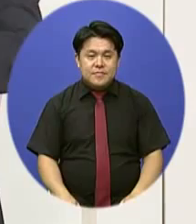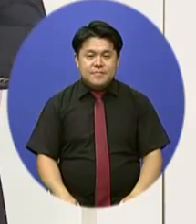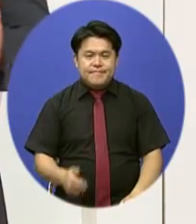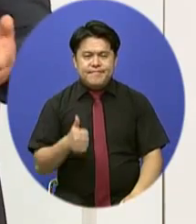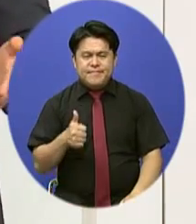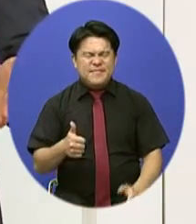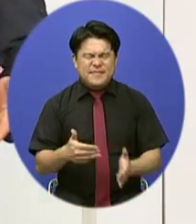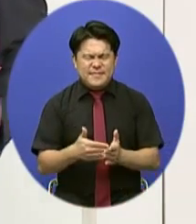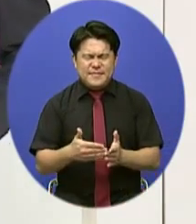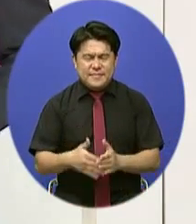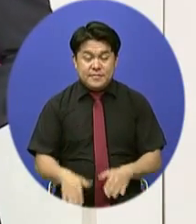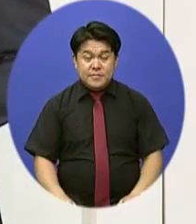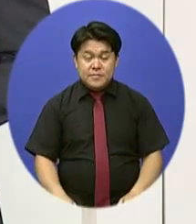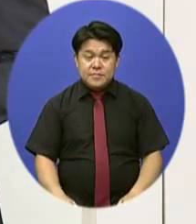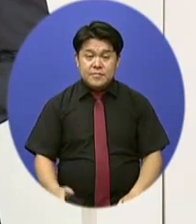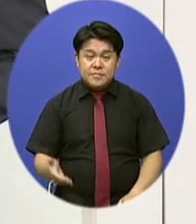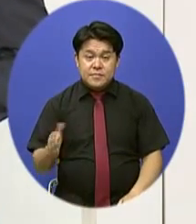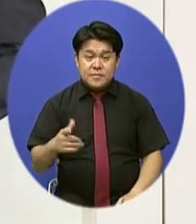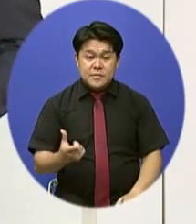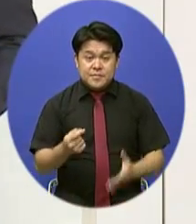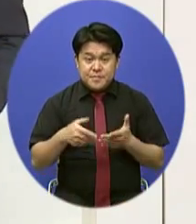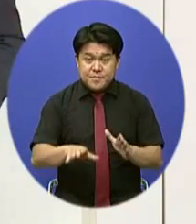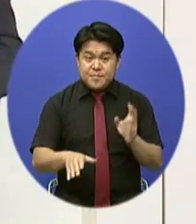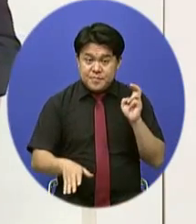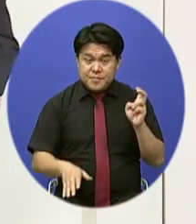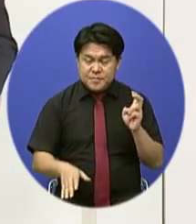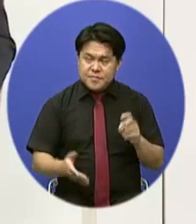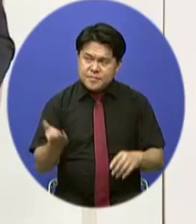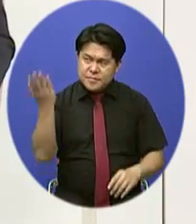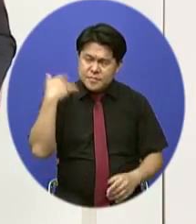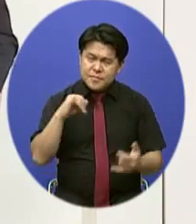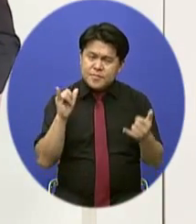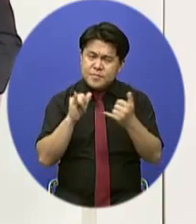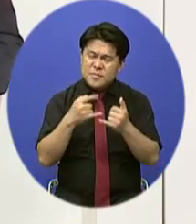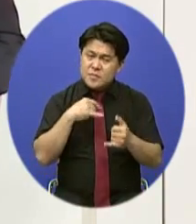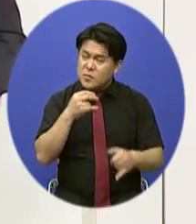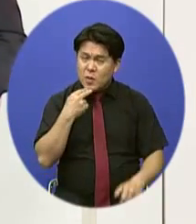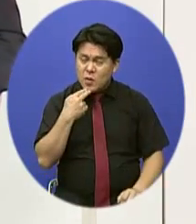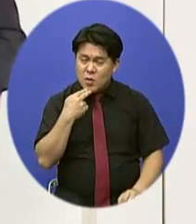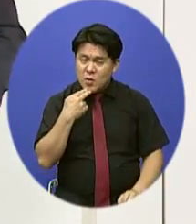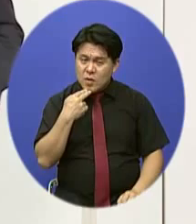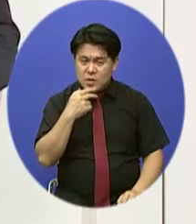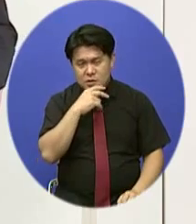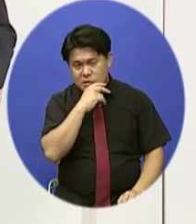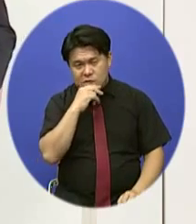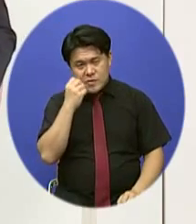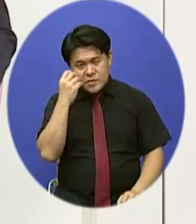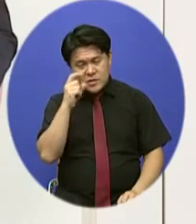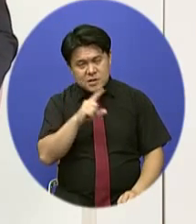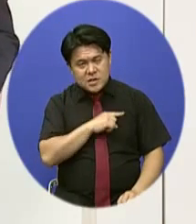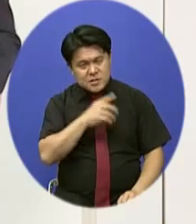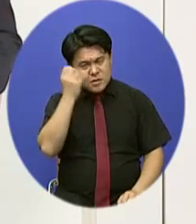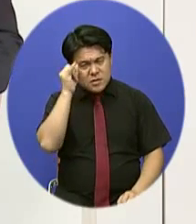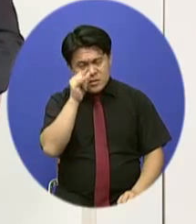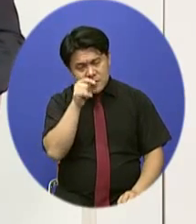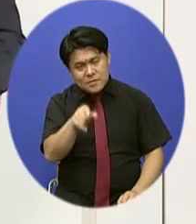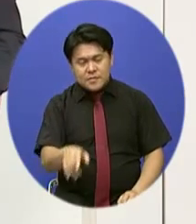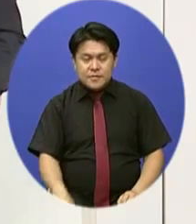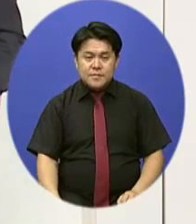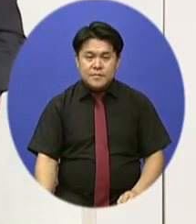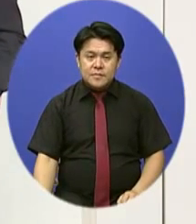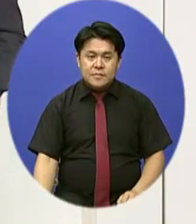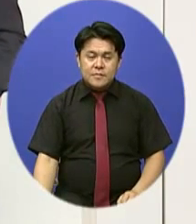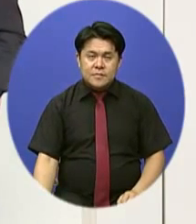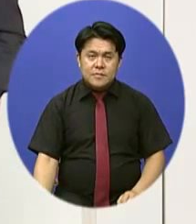뭐 이제. 근데 좀 일찍 나셨네요. 네. 그 전에 저희하고 네. 통화하지 않으셨어요? 그러니까 이름을 보니까.